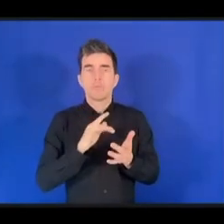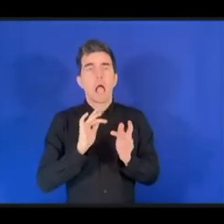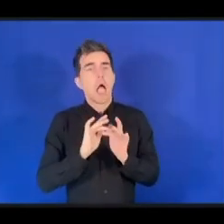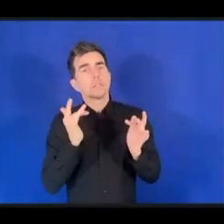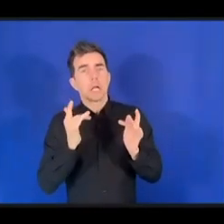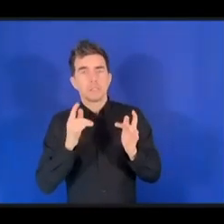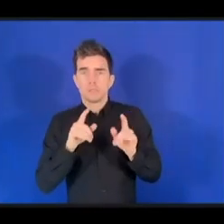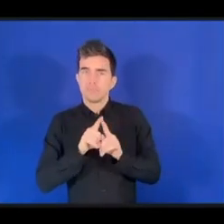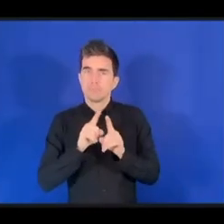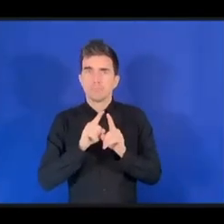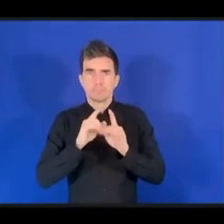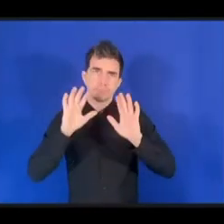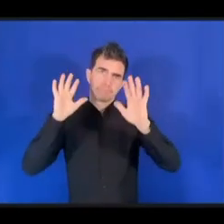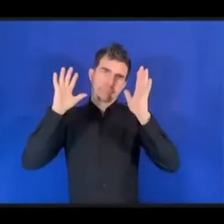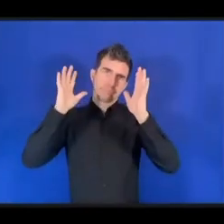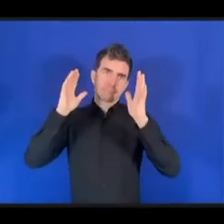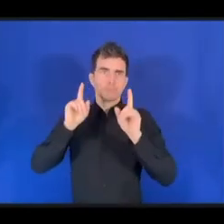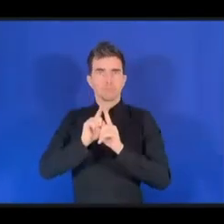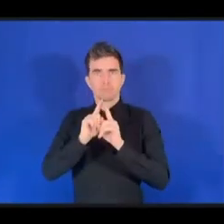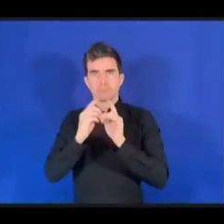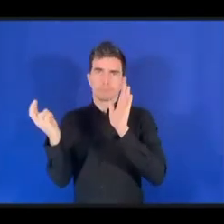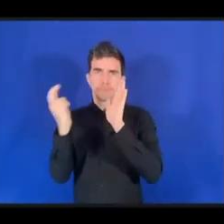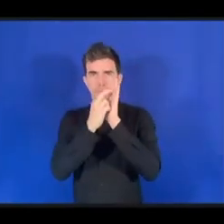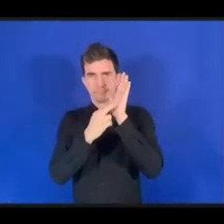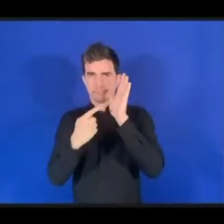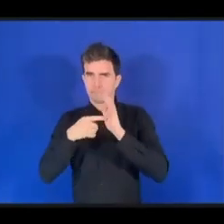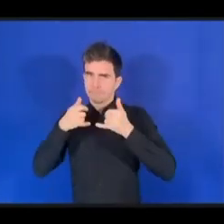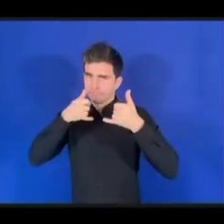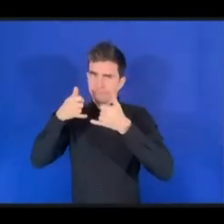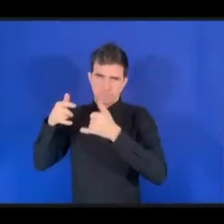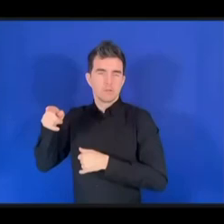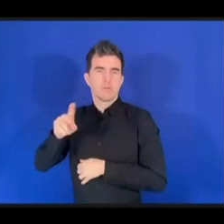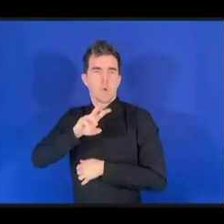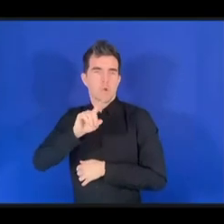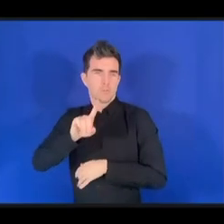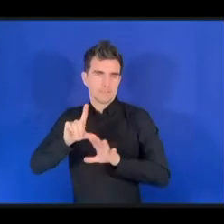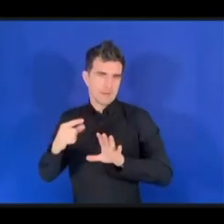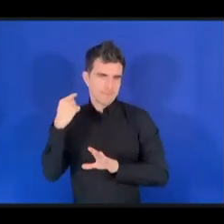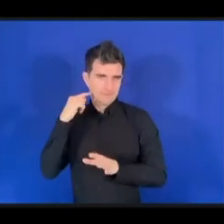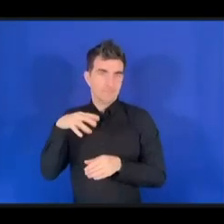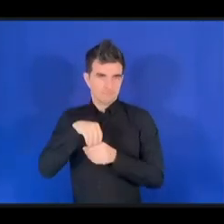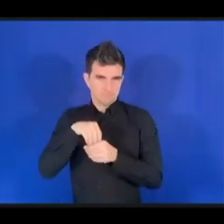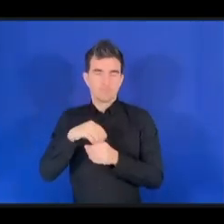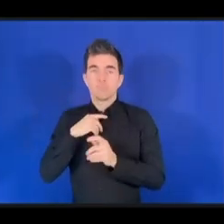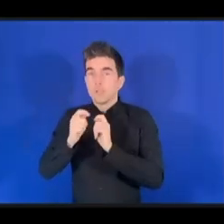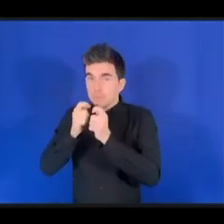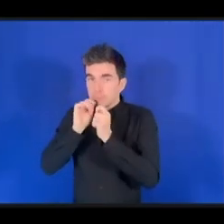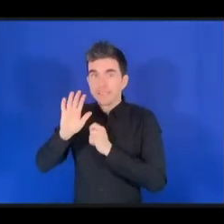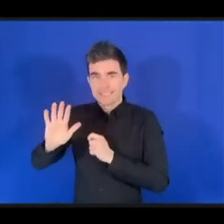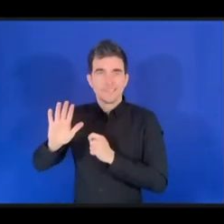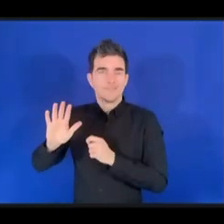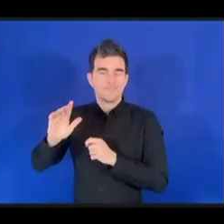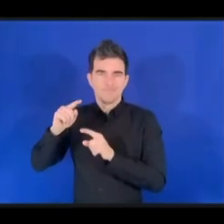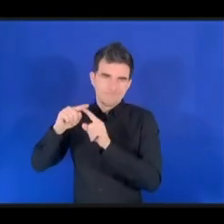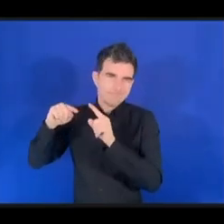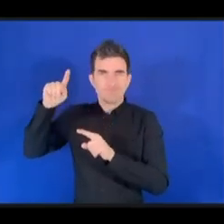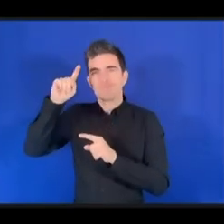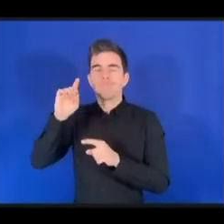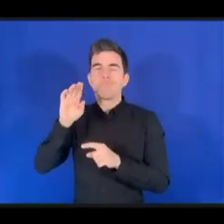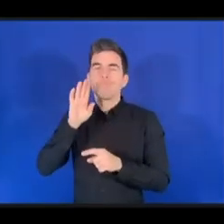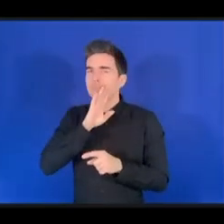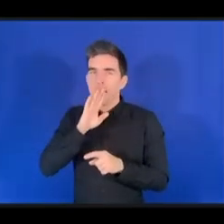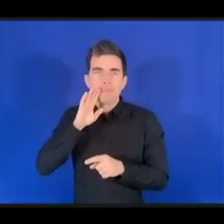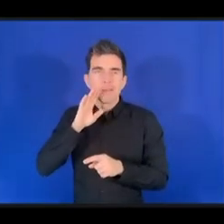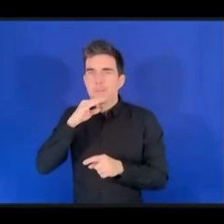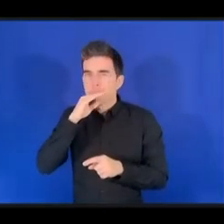れましたえ当時彼が何をしてるのか理解されていませ